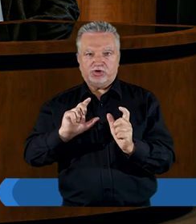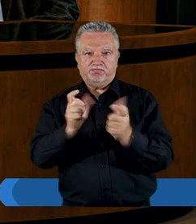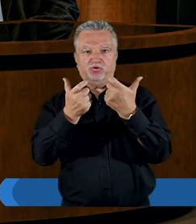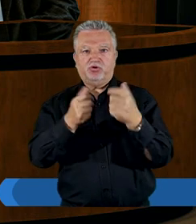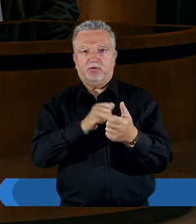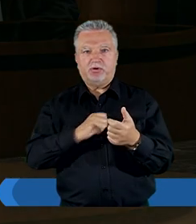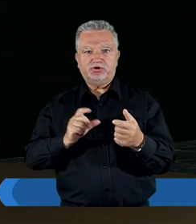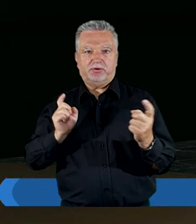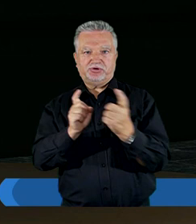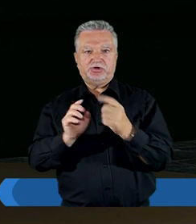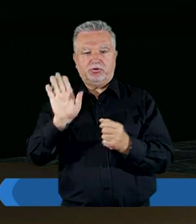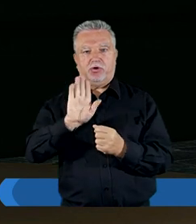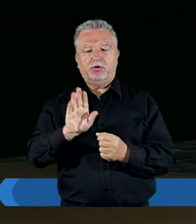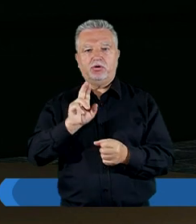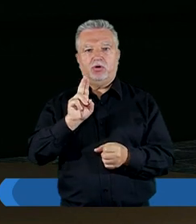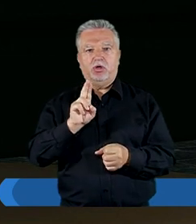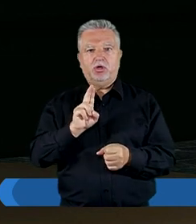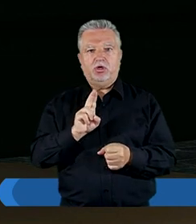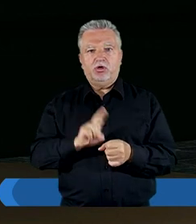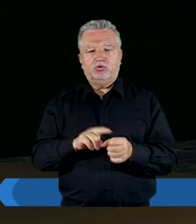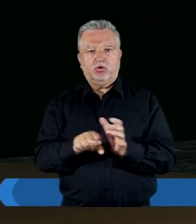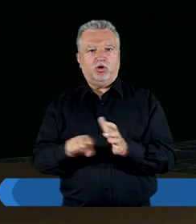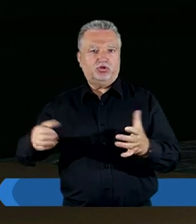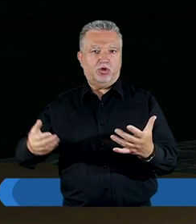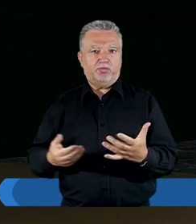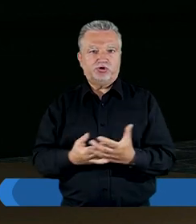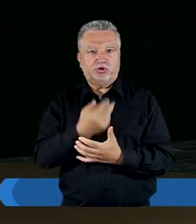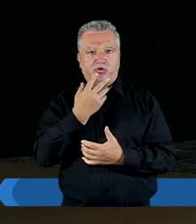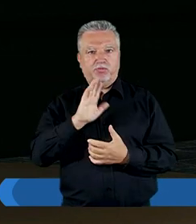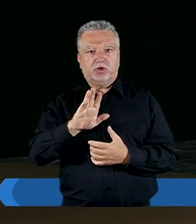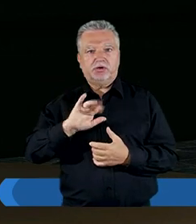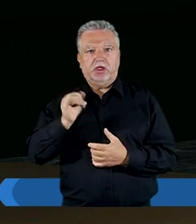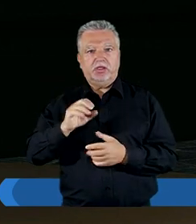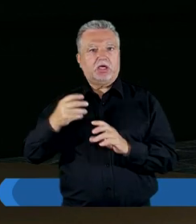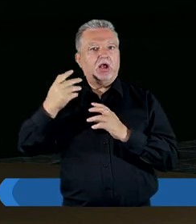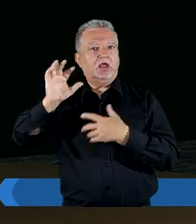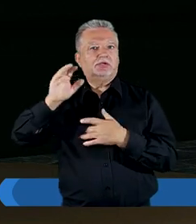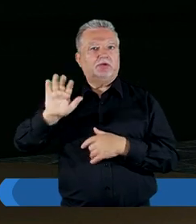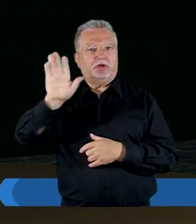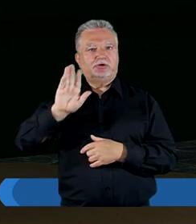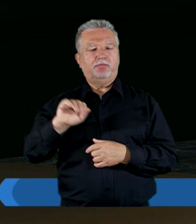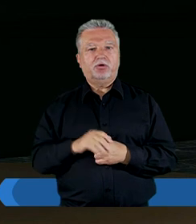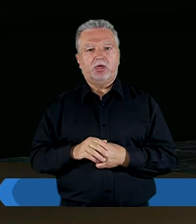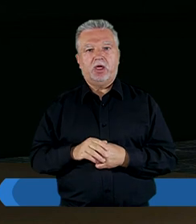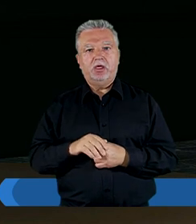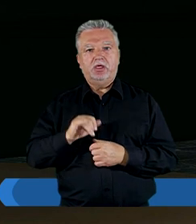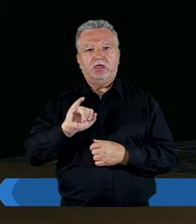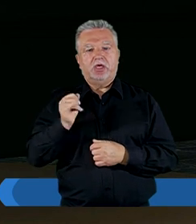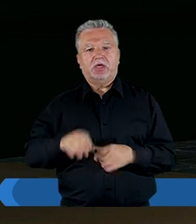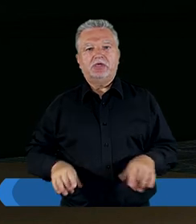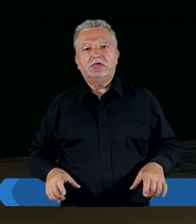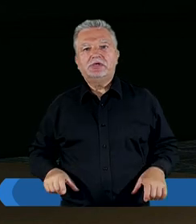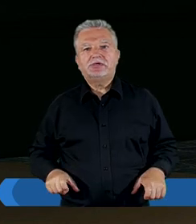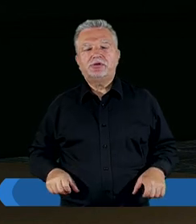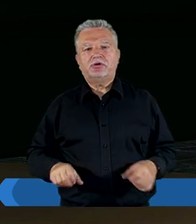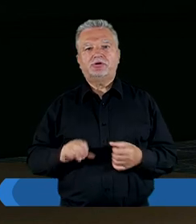przeciwko Bogu, który no, od samego początku pokazywał, jak lekceważy Boga, jak go nie szanuje, jak mu zazdrośnie, jak